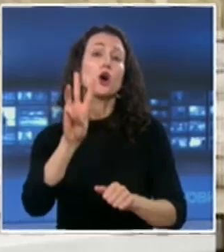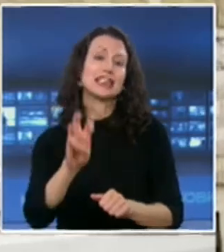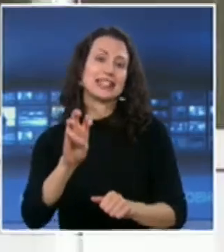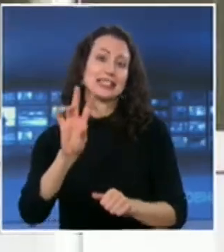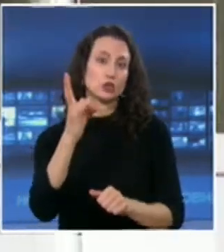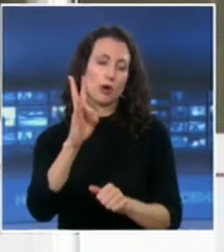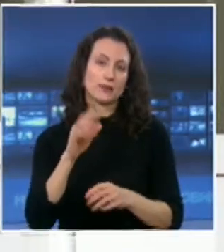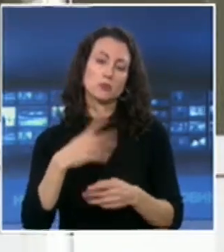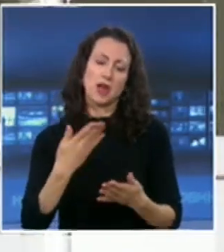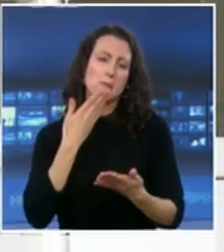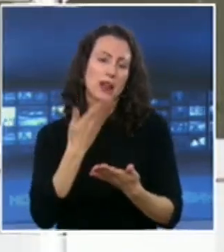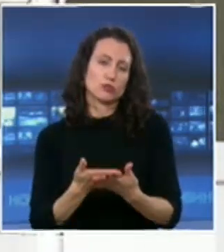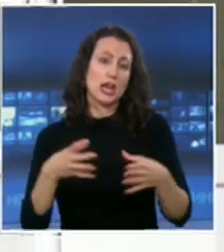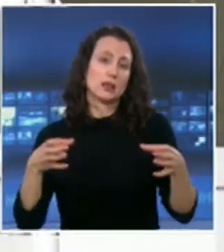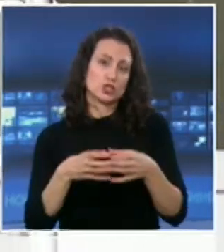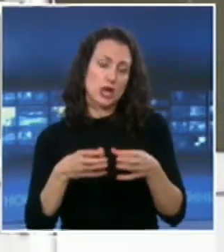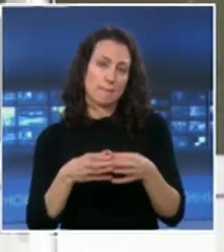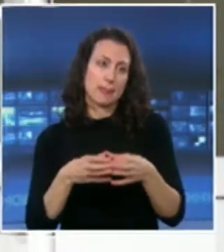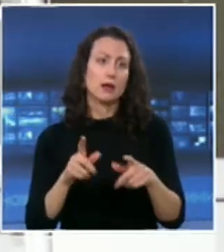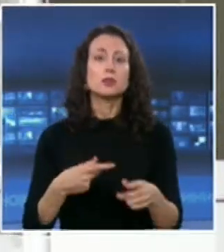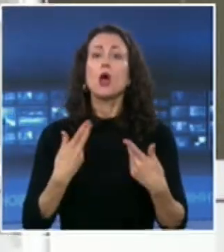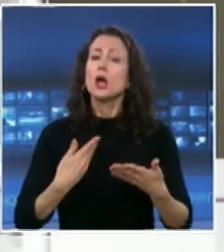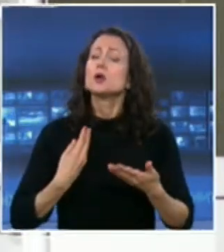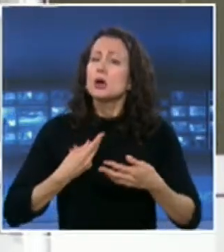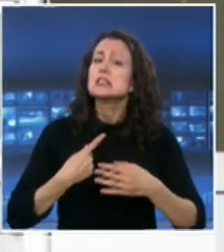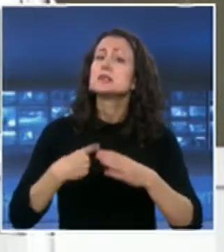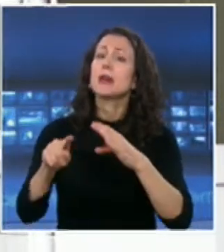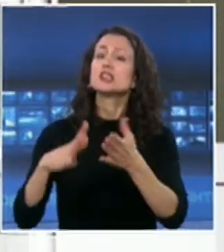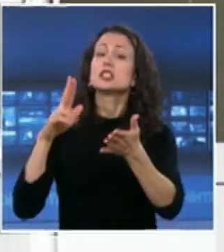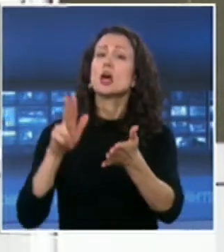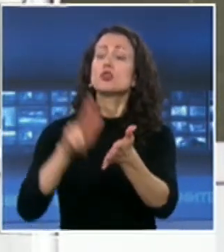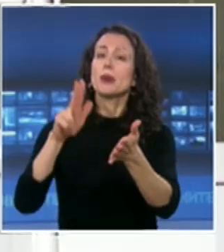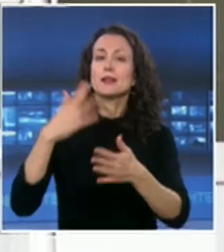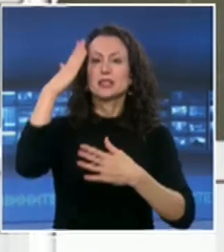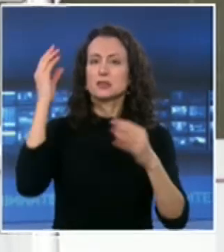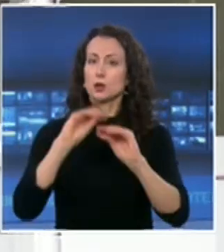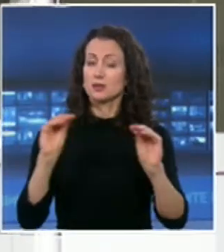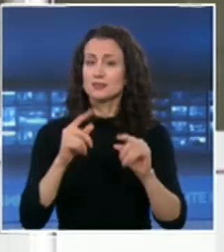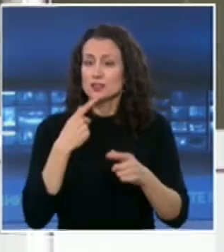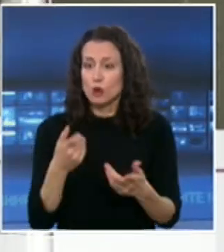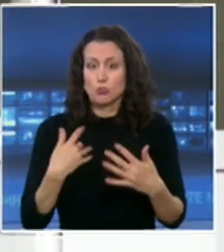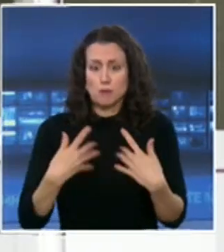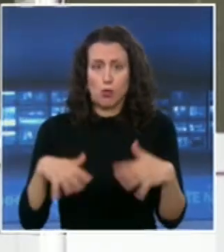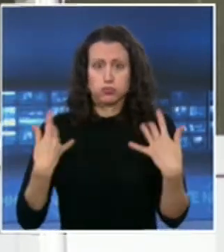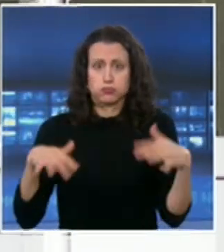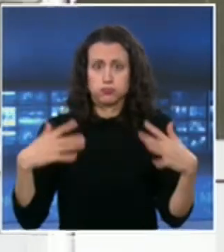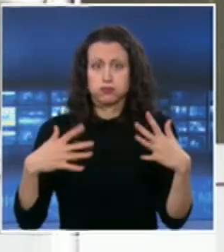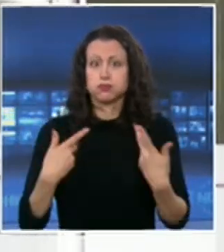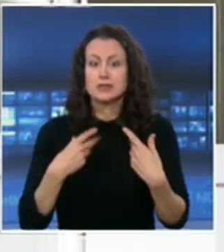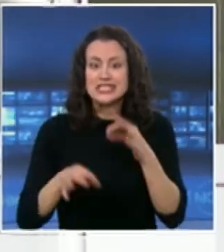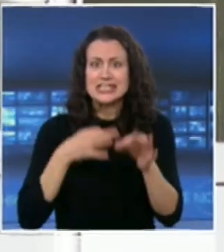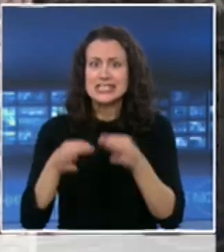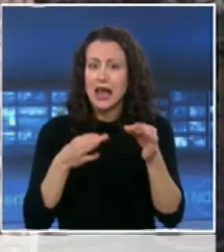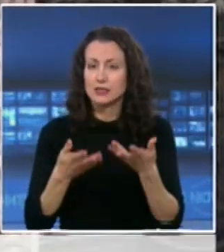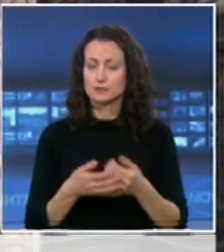си оперативния щаб ще изпрати за одобрение на министъра на образованието. Искането е заради високия брой заразени с